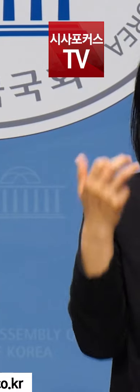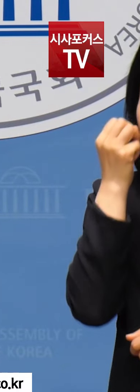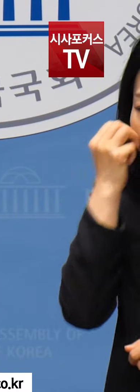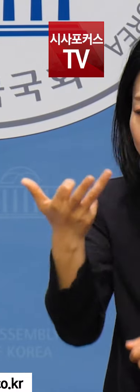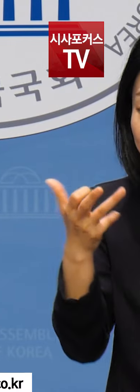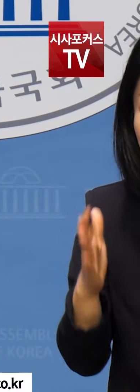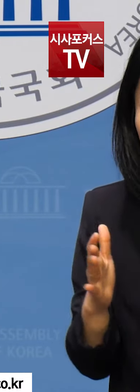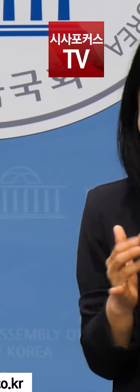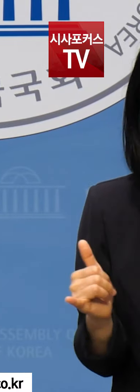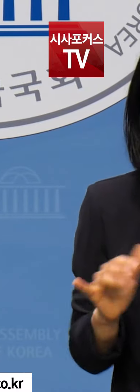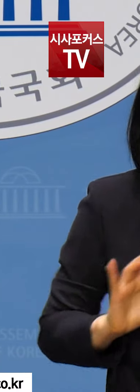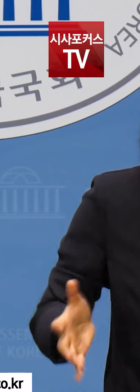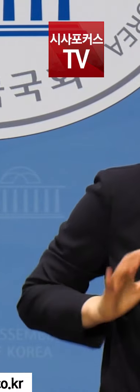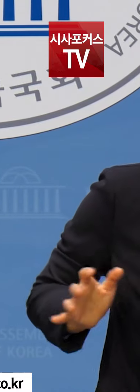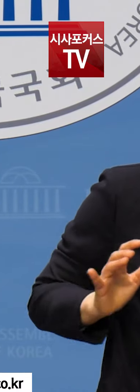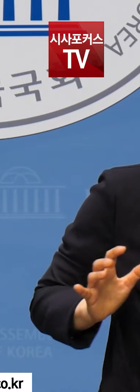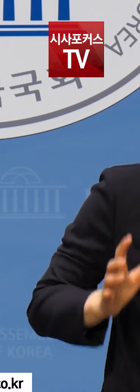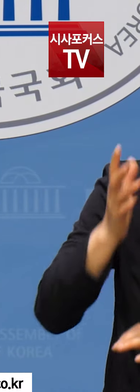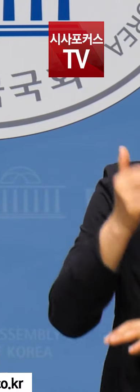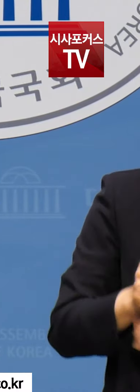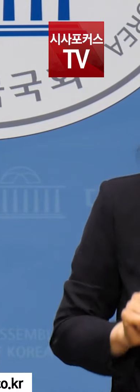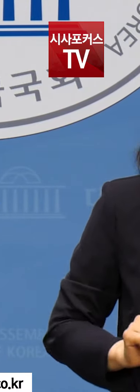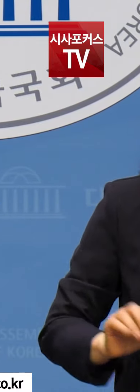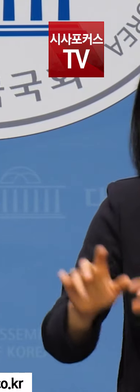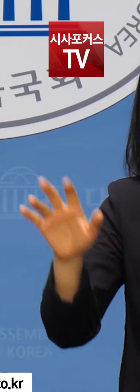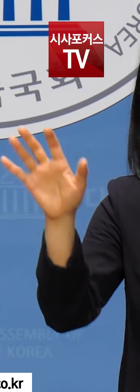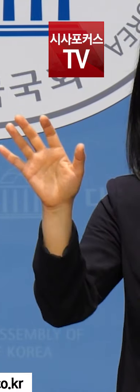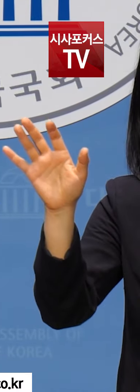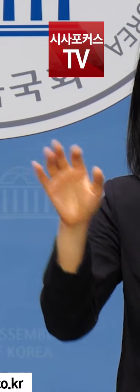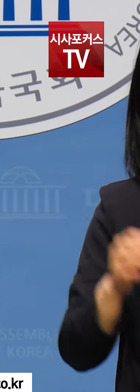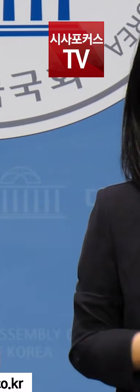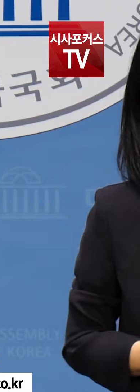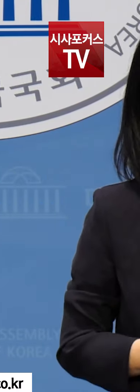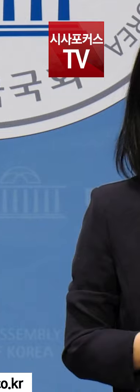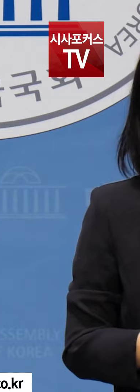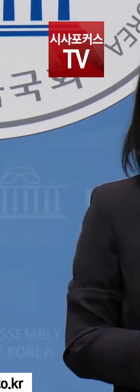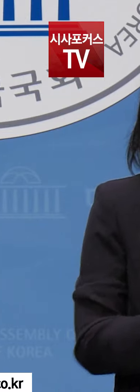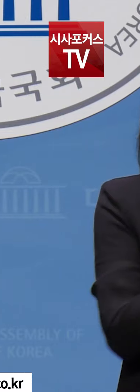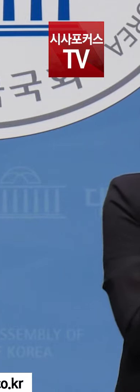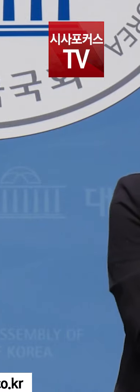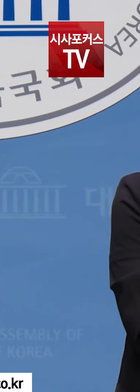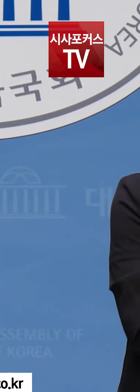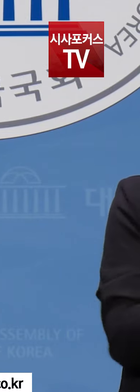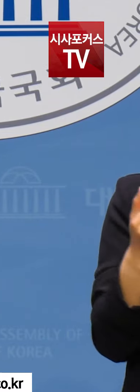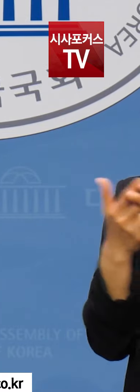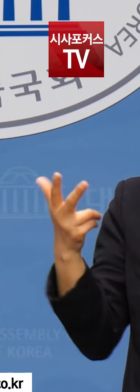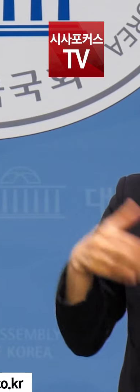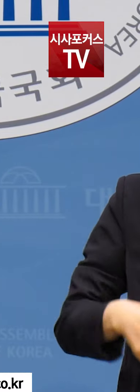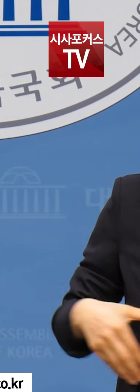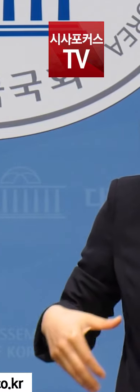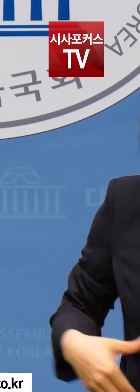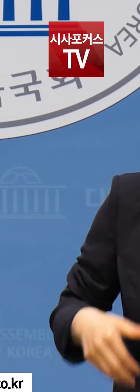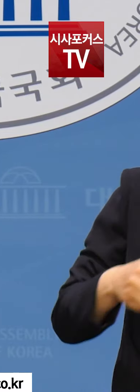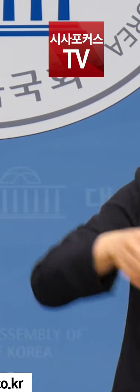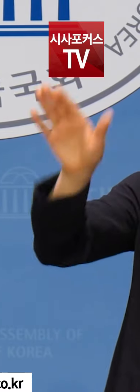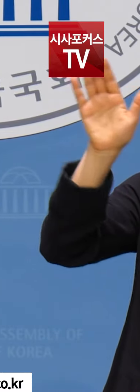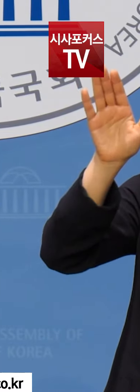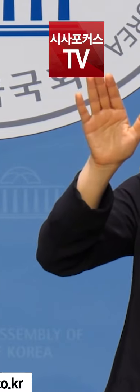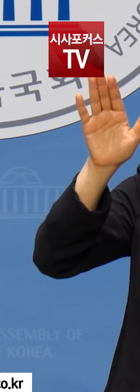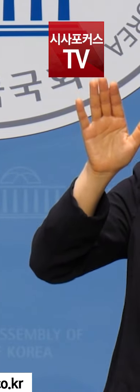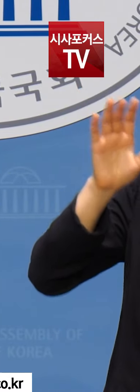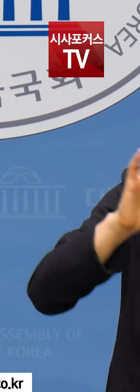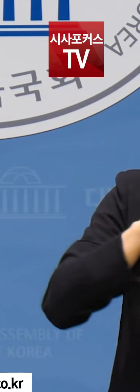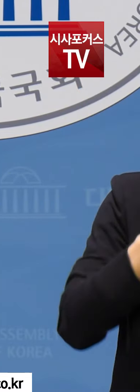방에 날아갔습니다. 대통령실과 여당이 걷어찬 건 이재명 대표의 통 큰 양보가 아니라 국민의